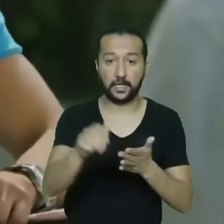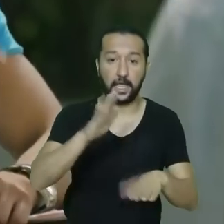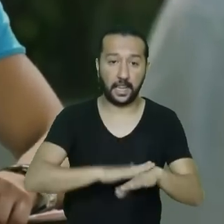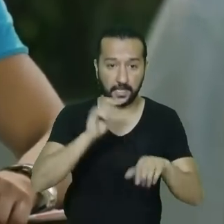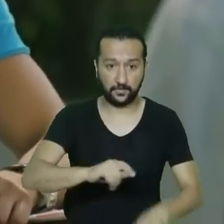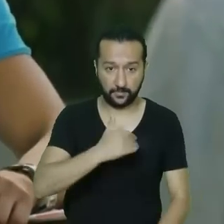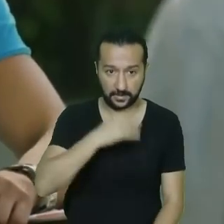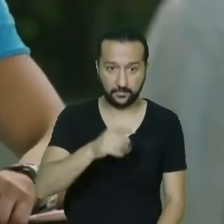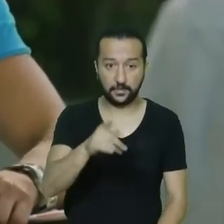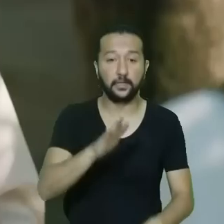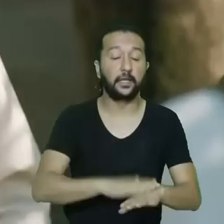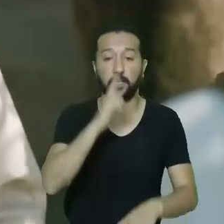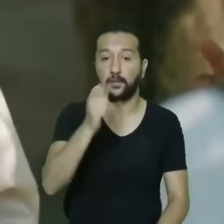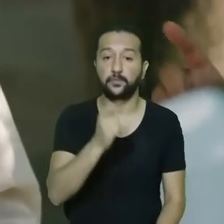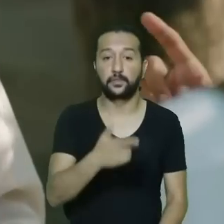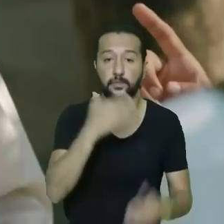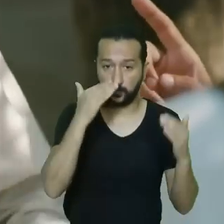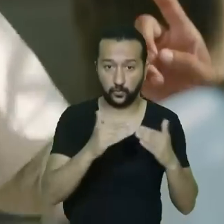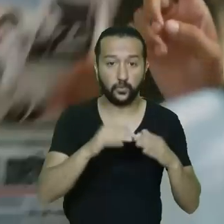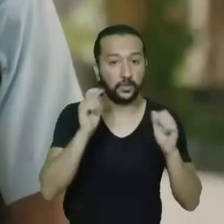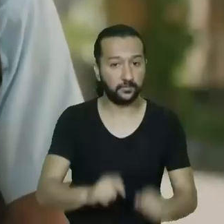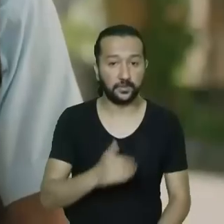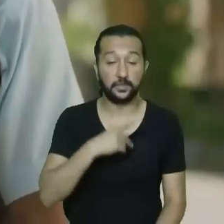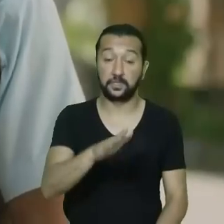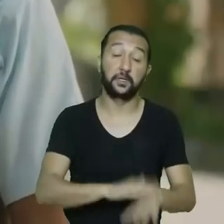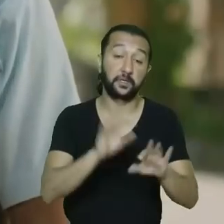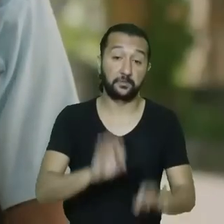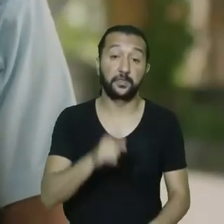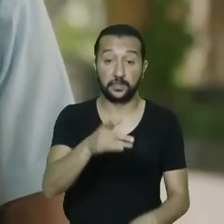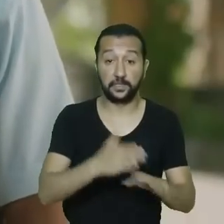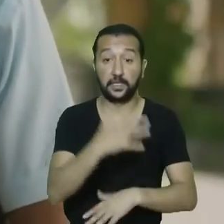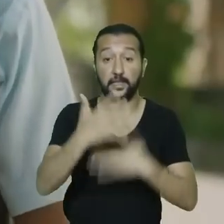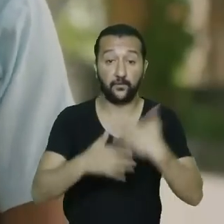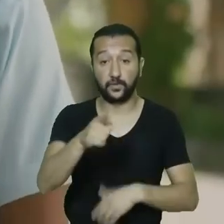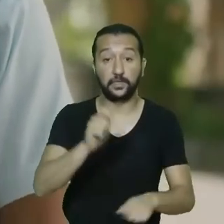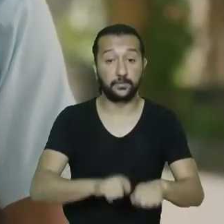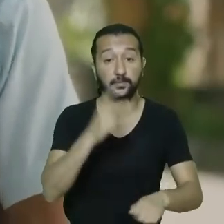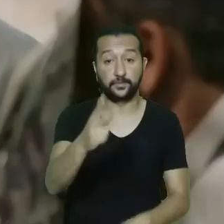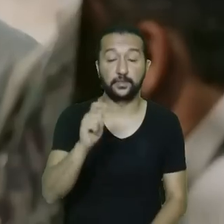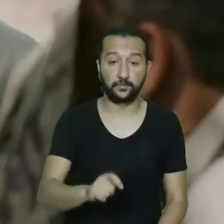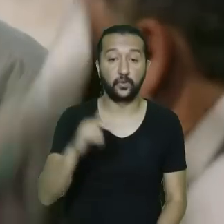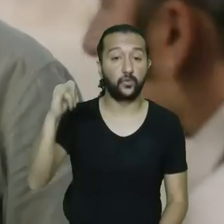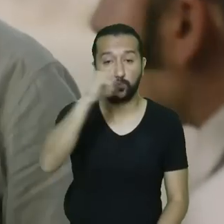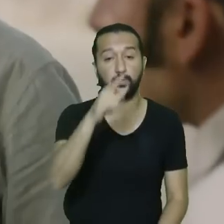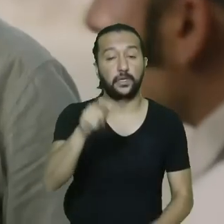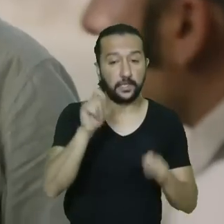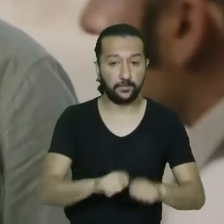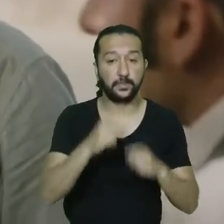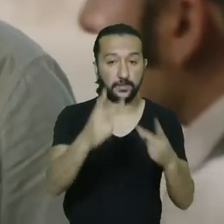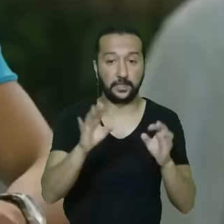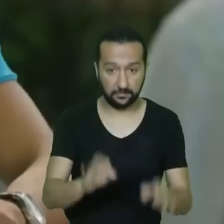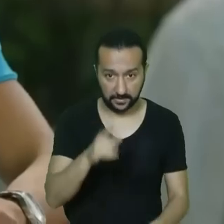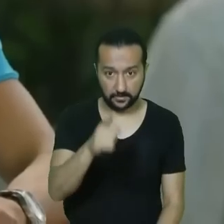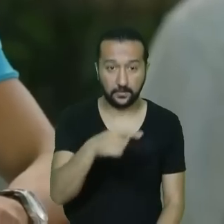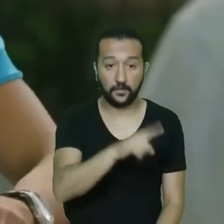izi bırakan bendim değil mi? Yapacaktım. İmkanlarım olsa yapacaktım. Yapacaktın. Zaten televizyonu falan da hep sen yapacaktın. Uçaklar falan da hep sen yapacaktın